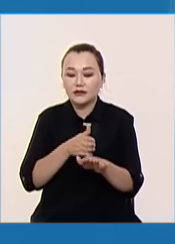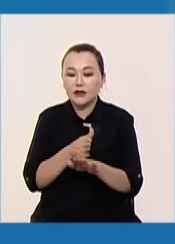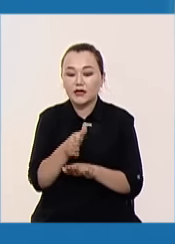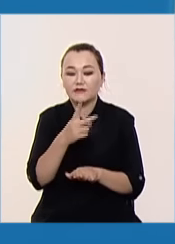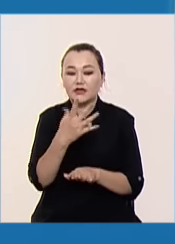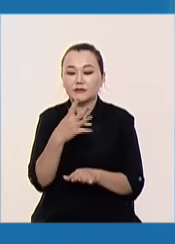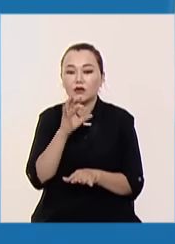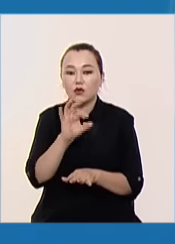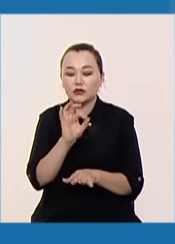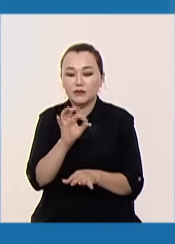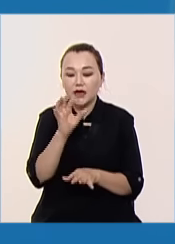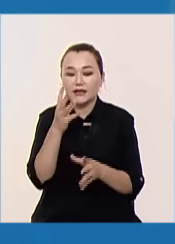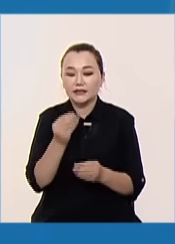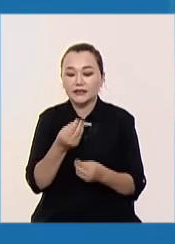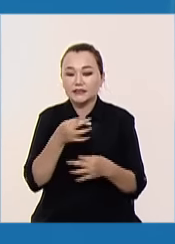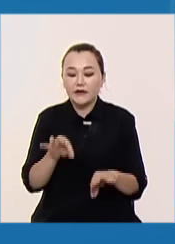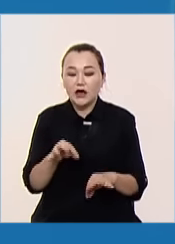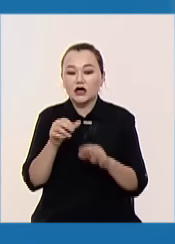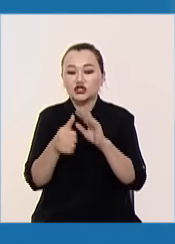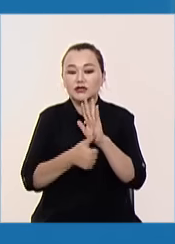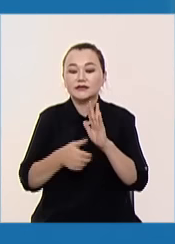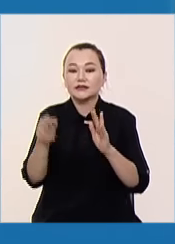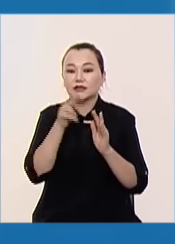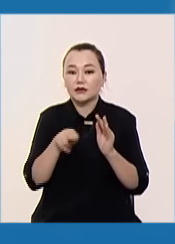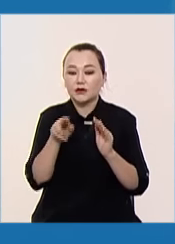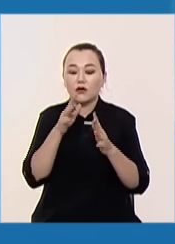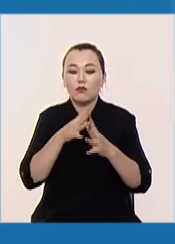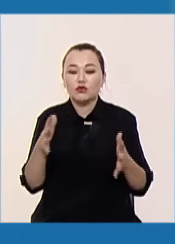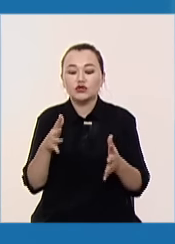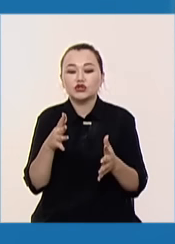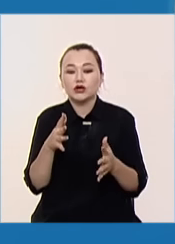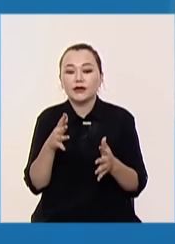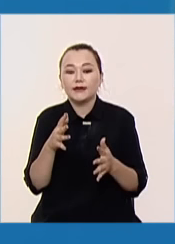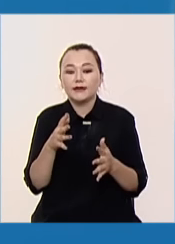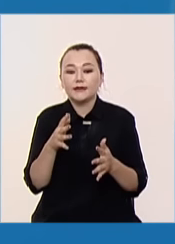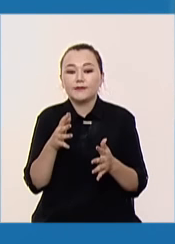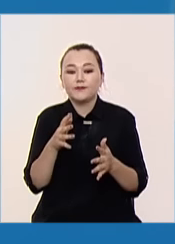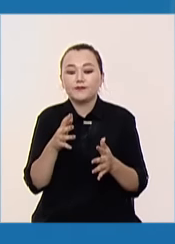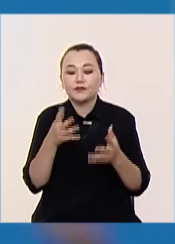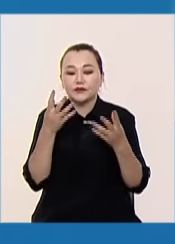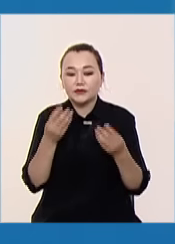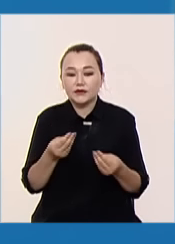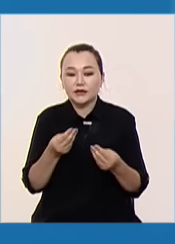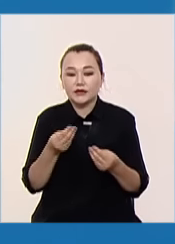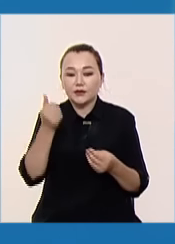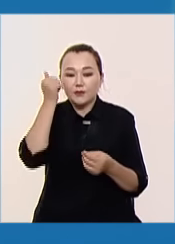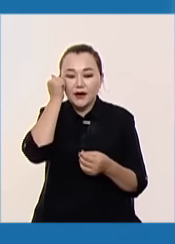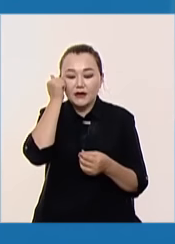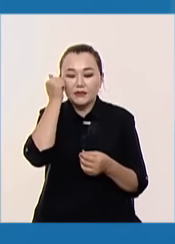25 октября, а 16 декабря – это, наверное, больше как день, может быть, там,